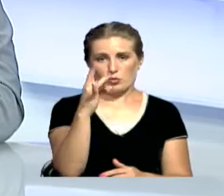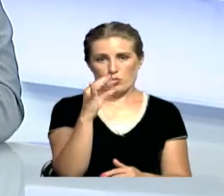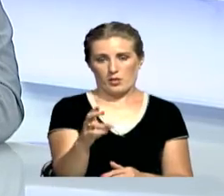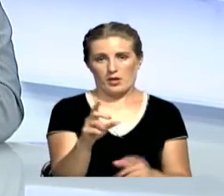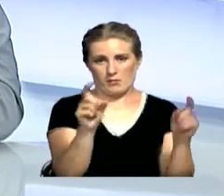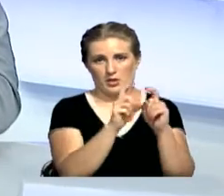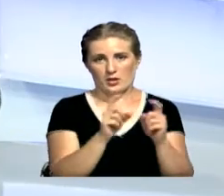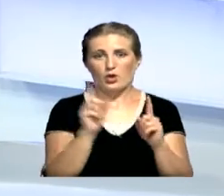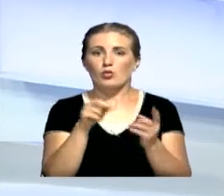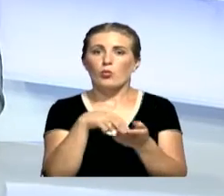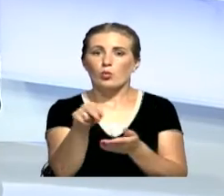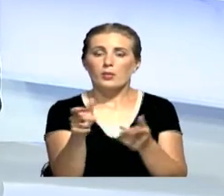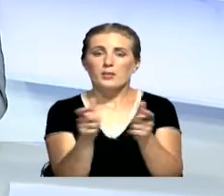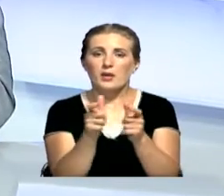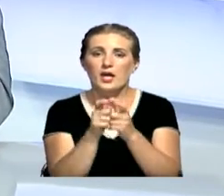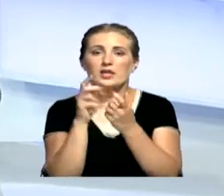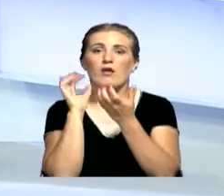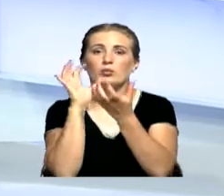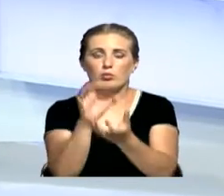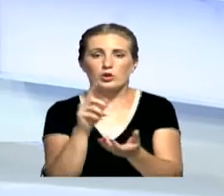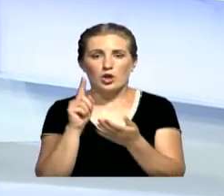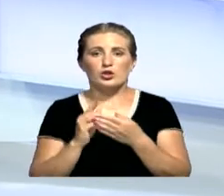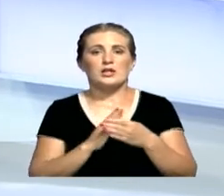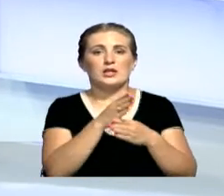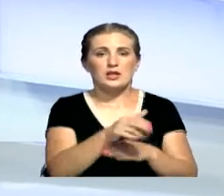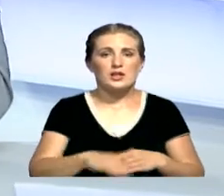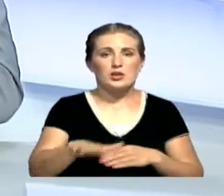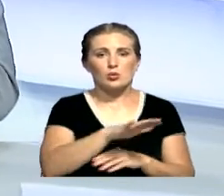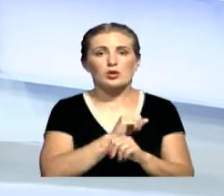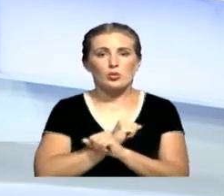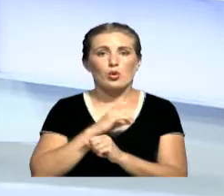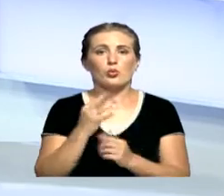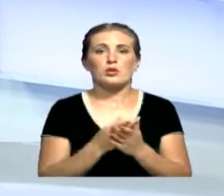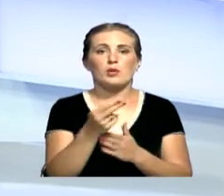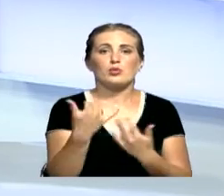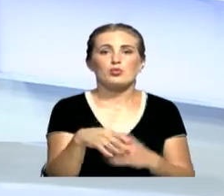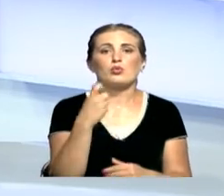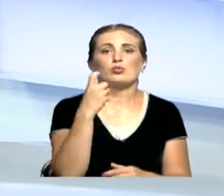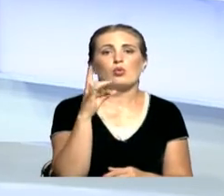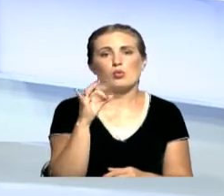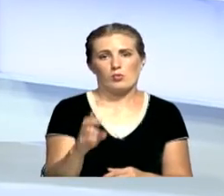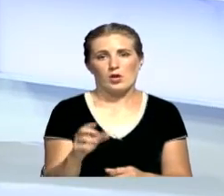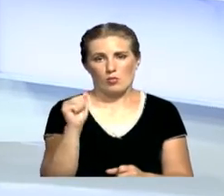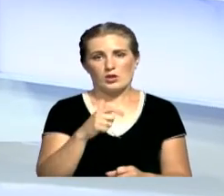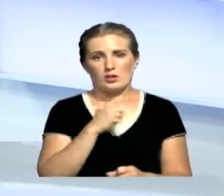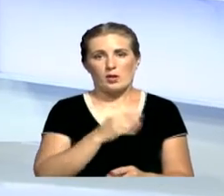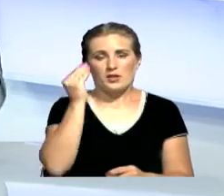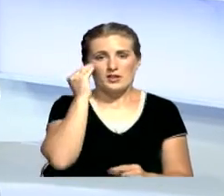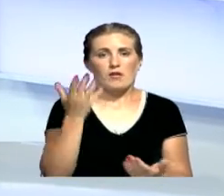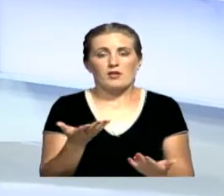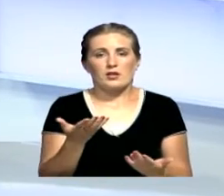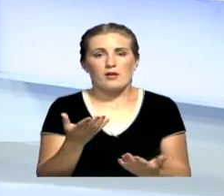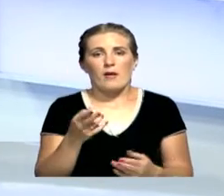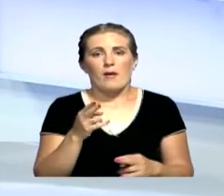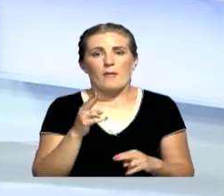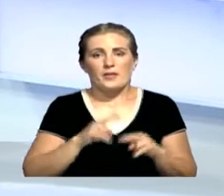чтобы купить билет на автобус они должны зайти на территорию санаторий ну заплатить же 100 рублей можете себе представить настроение